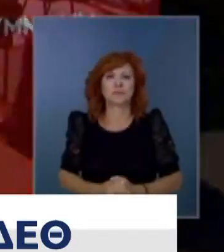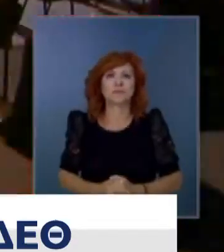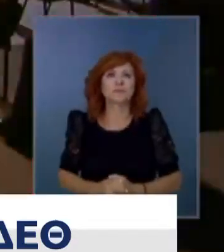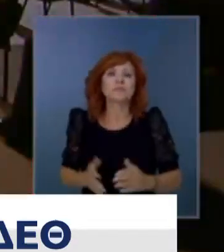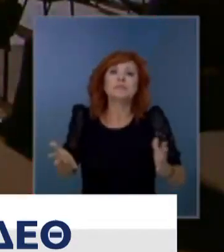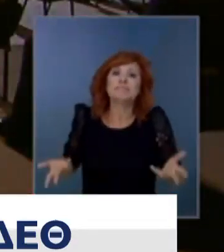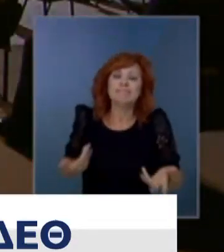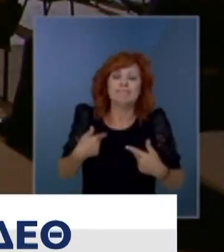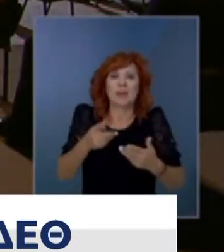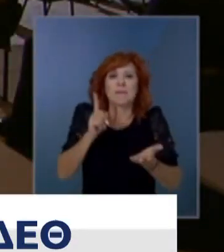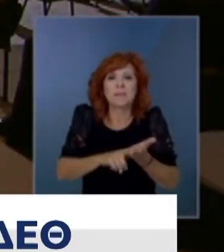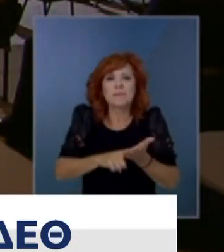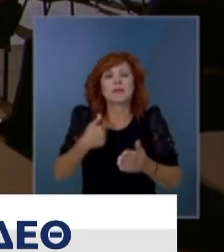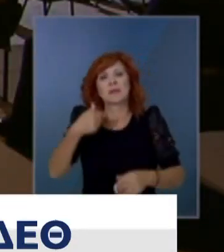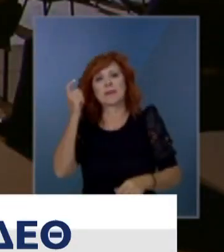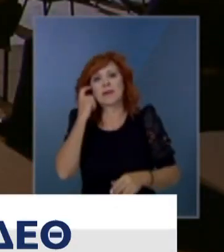Πρέπει όμως να αντιληφθούμε κάτι.